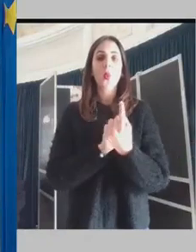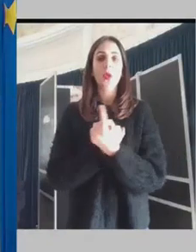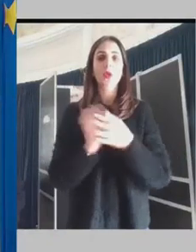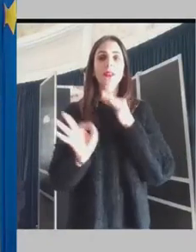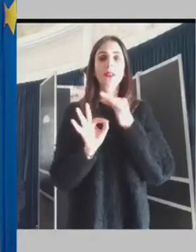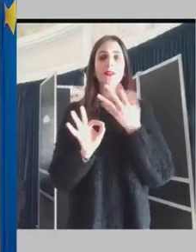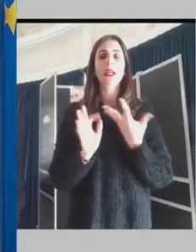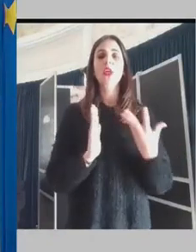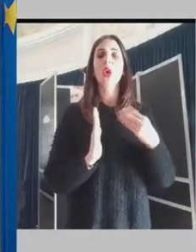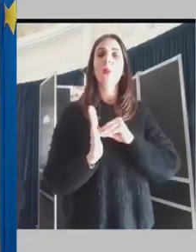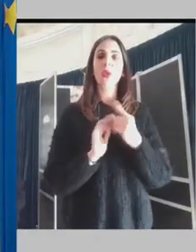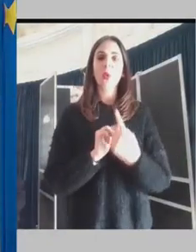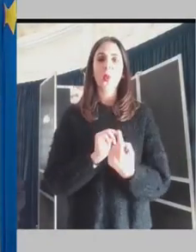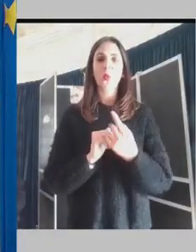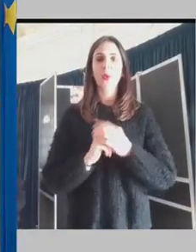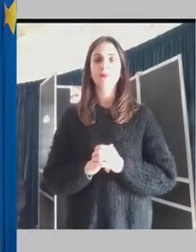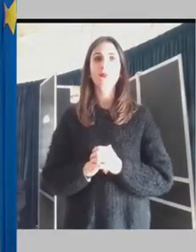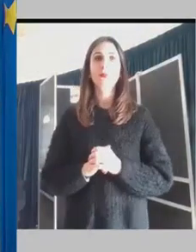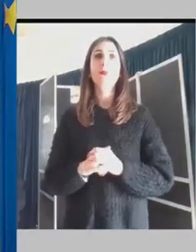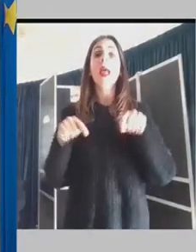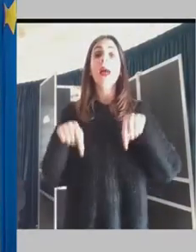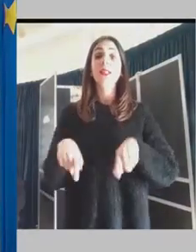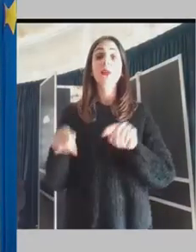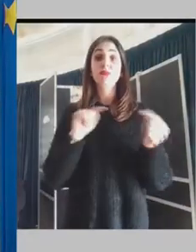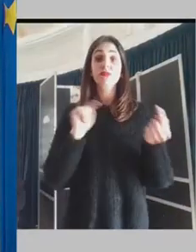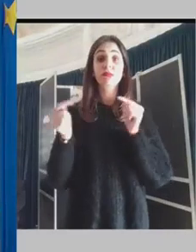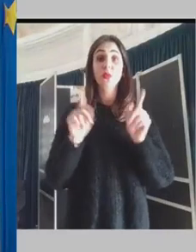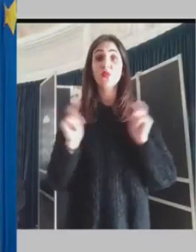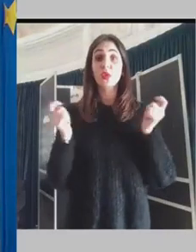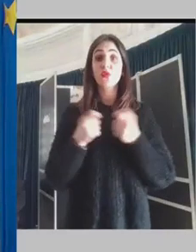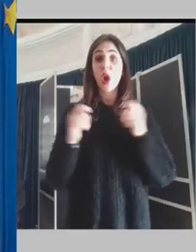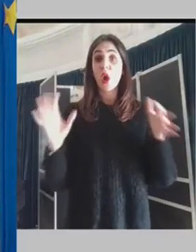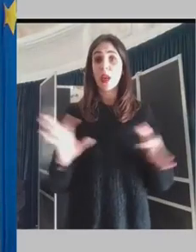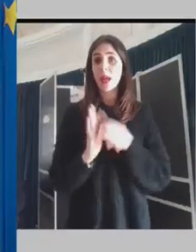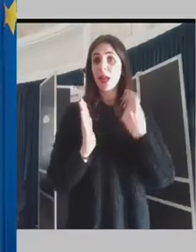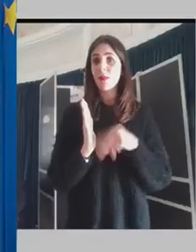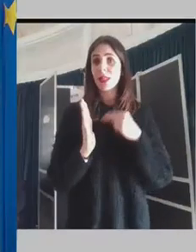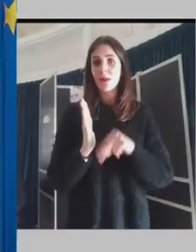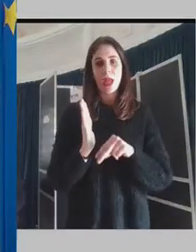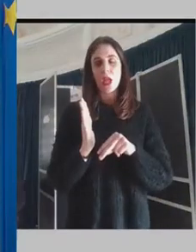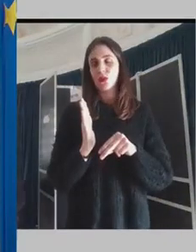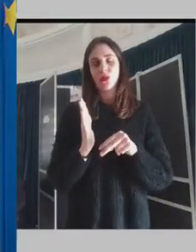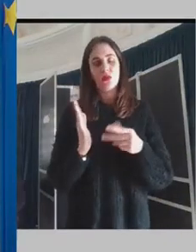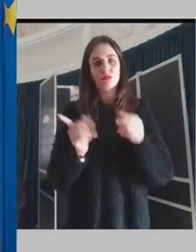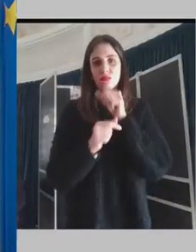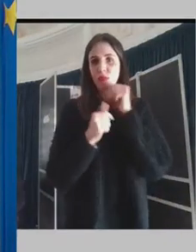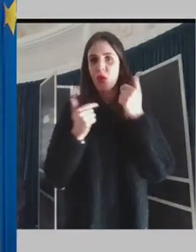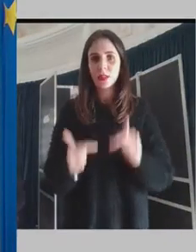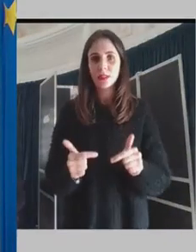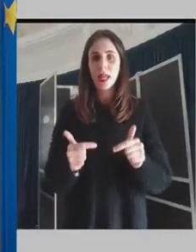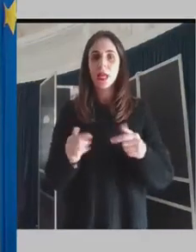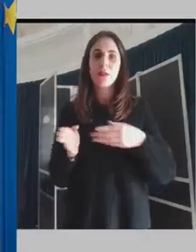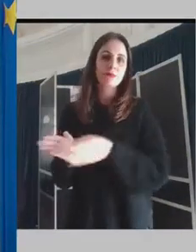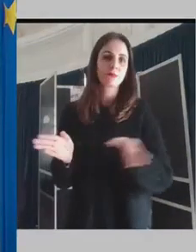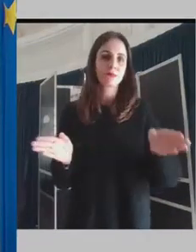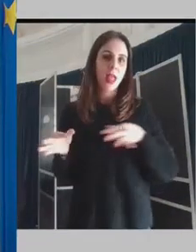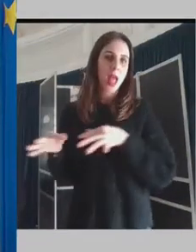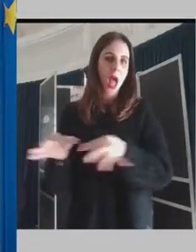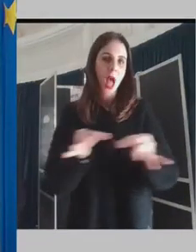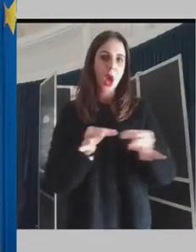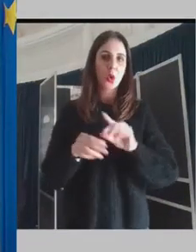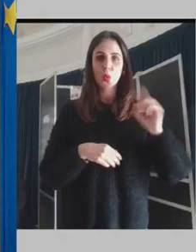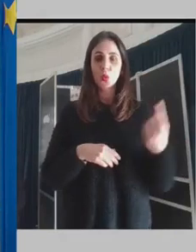punto nell'impegno. Allora, discussione generale sull'emendamento credo che non ci sia, ampiamente condiviso, e nemmeno dichiarazioni di